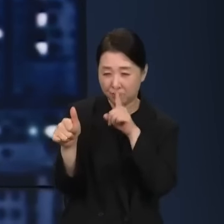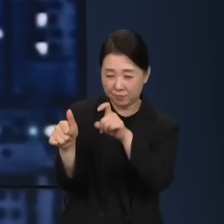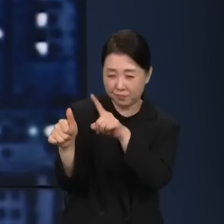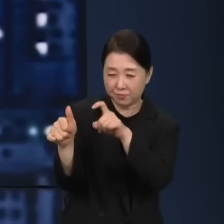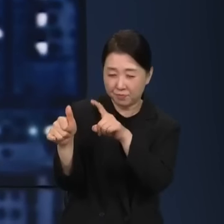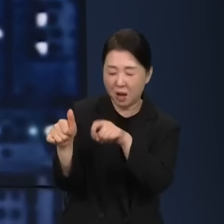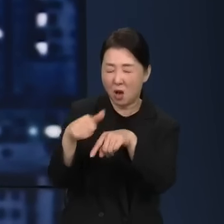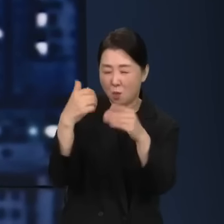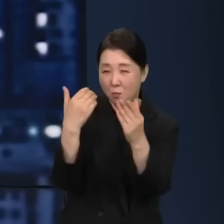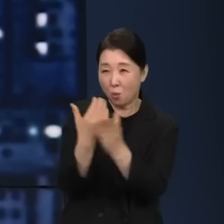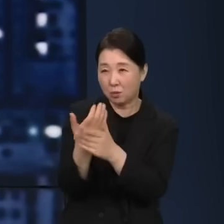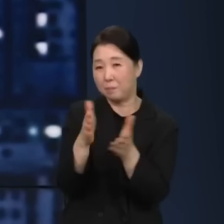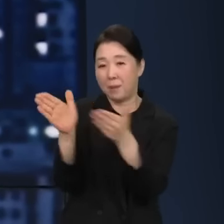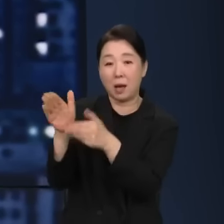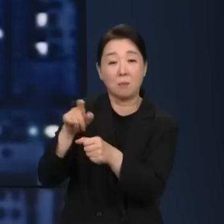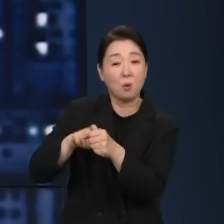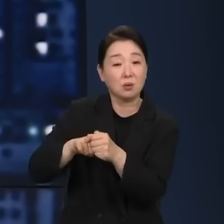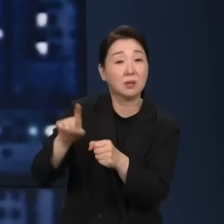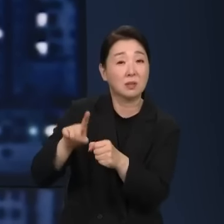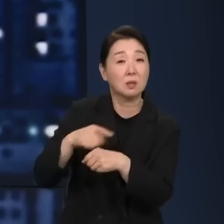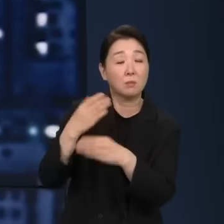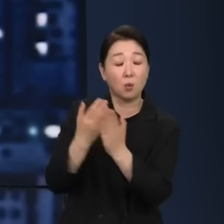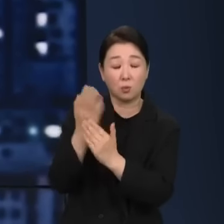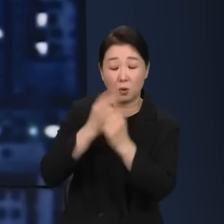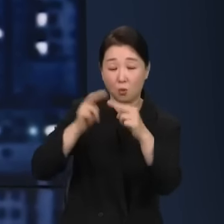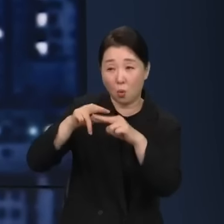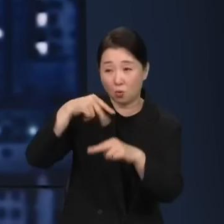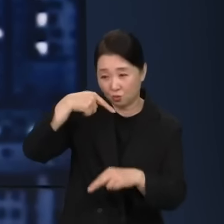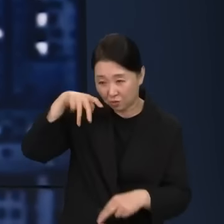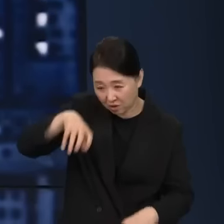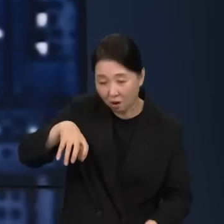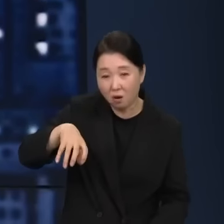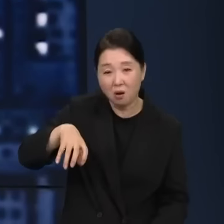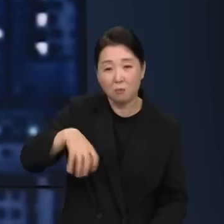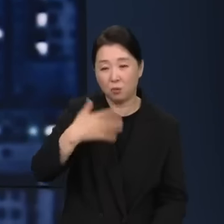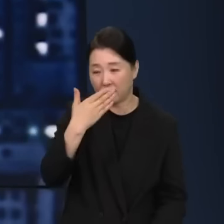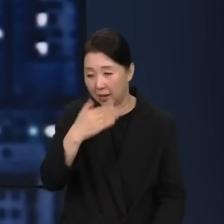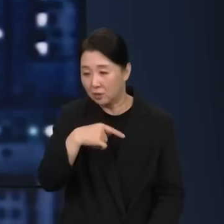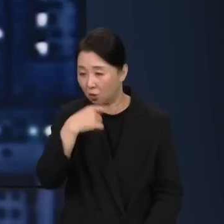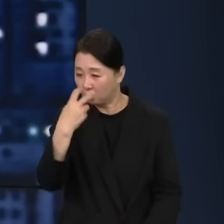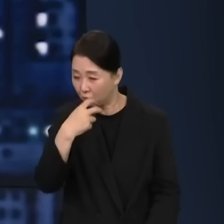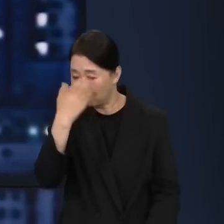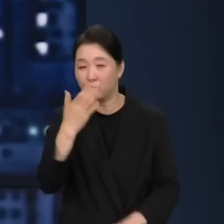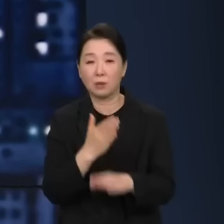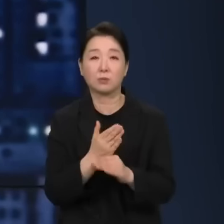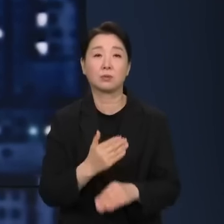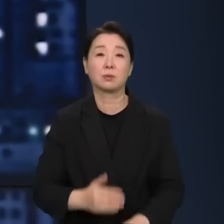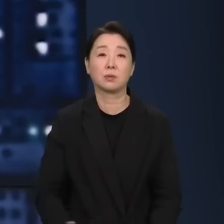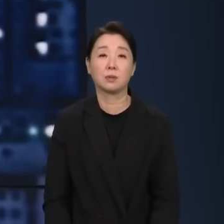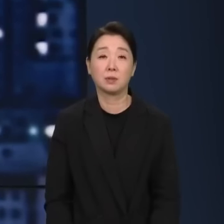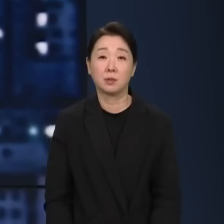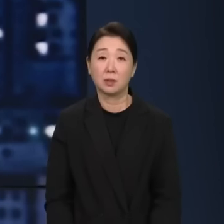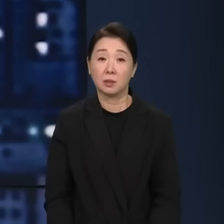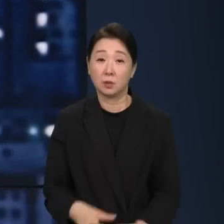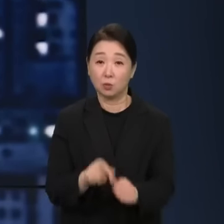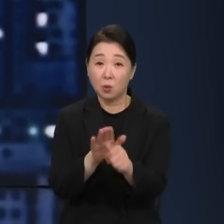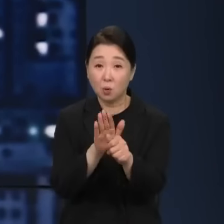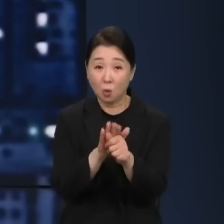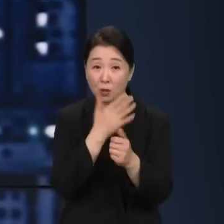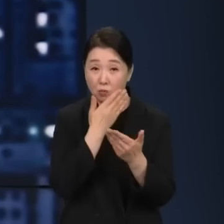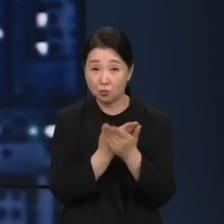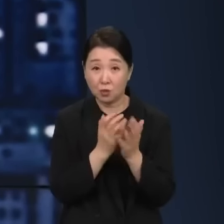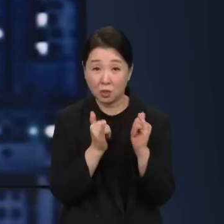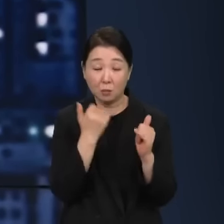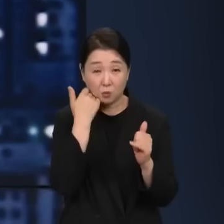화살을 돌리기 위함인지 공수처도 여러 가능성을 보고 수사를 진행 중인 것으로 알려졌습니다. 또 현재 구명 로비의